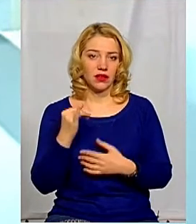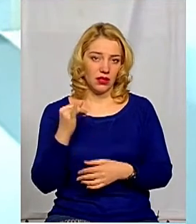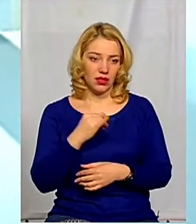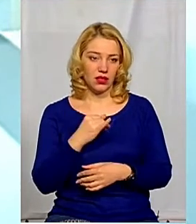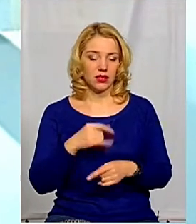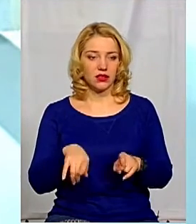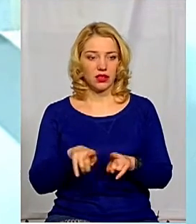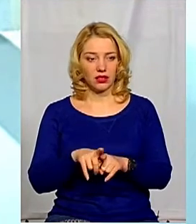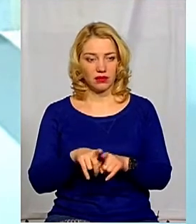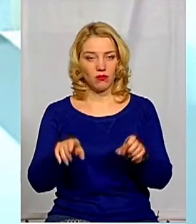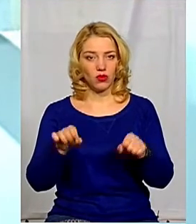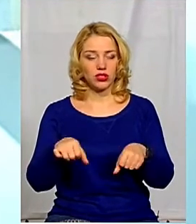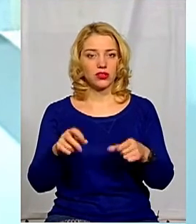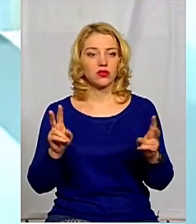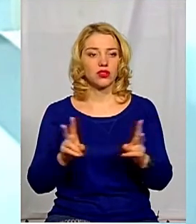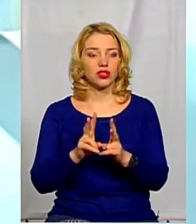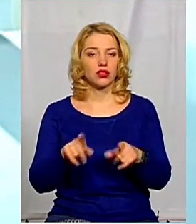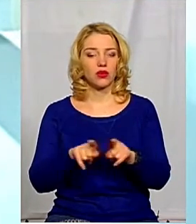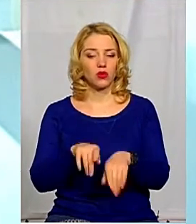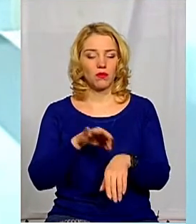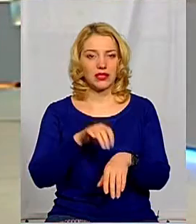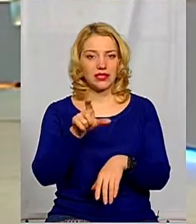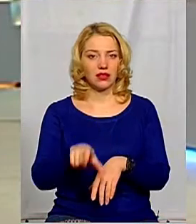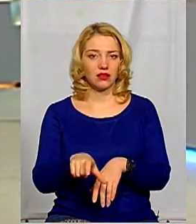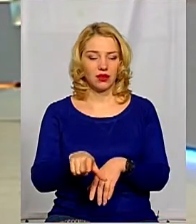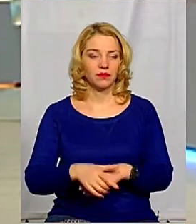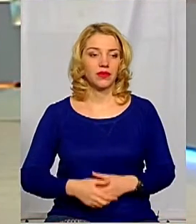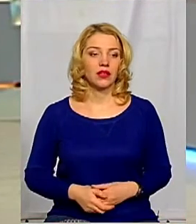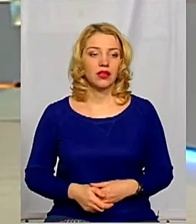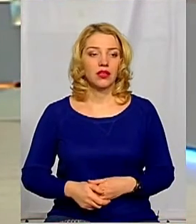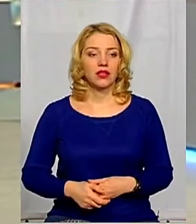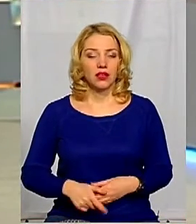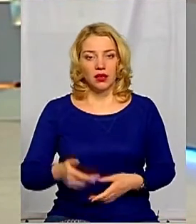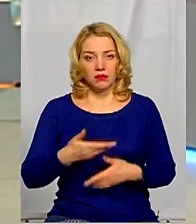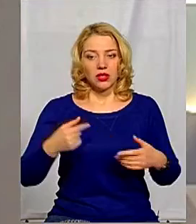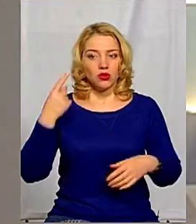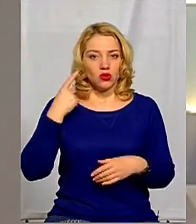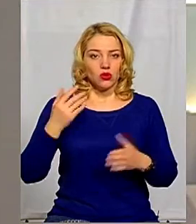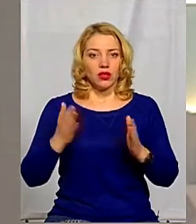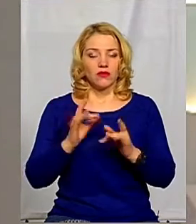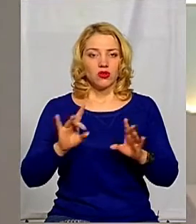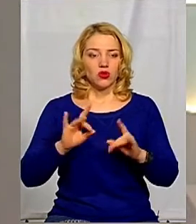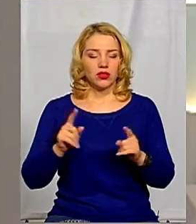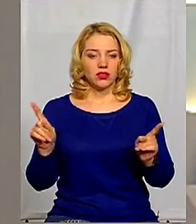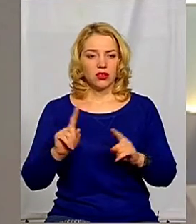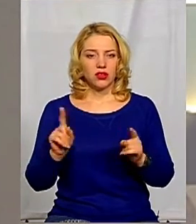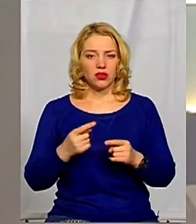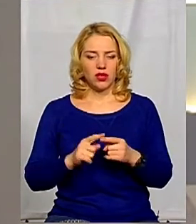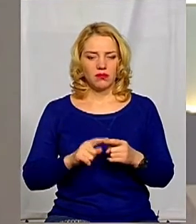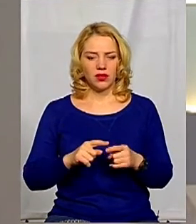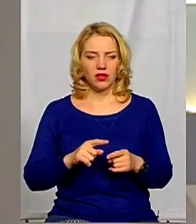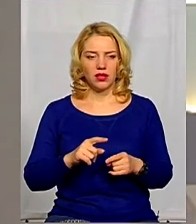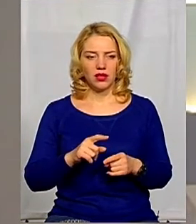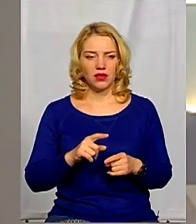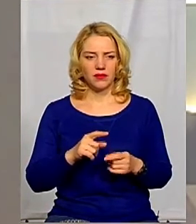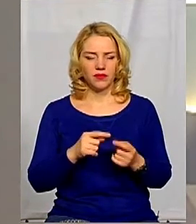І таким чином можна зустрічати такого пацієнта. А ми чули в сюжеті там протичумні комбінезони, а не